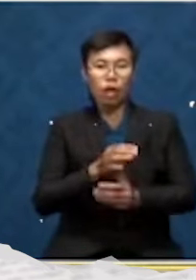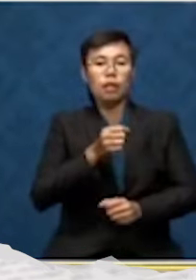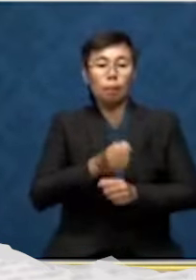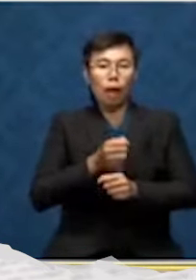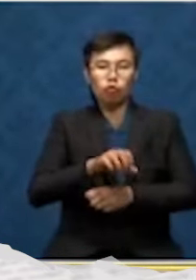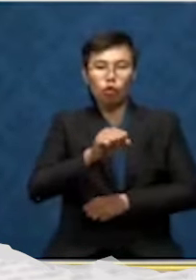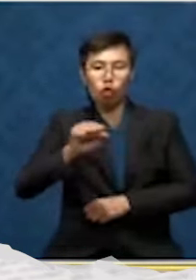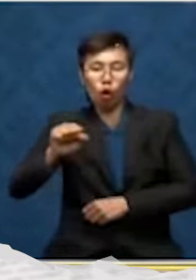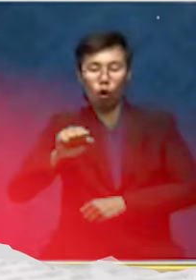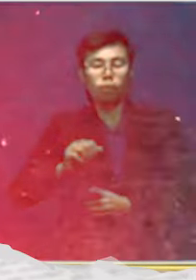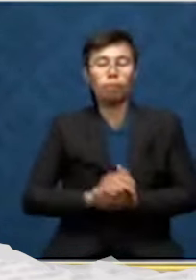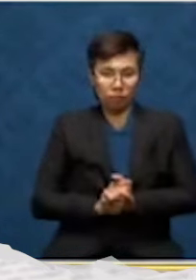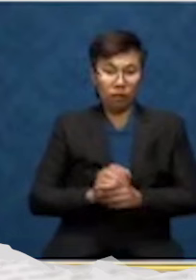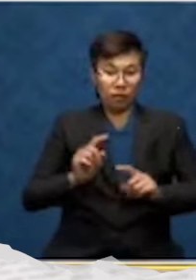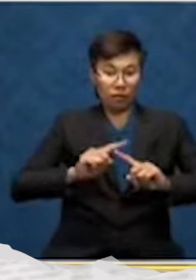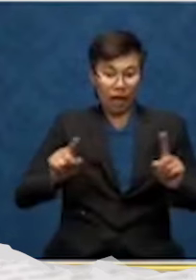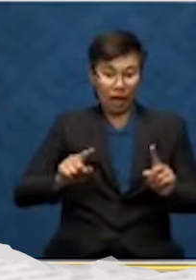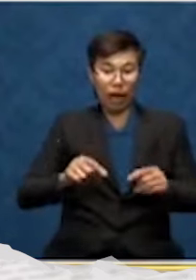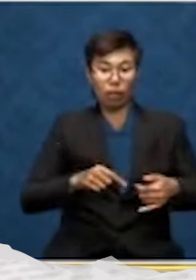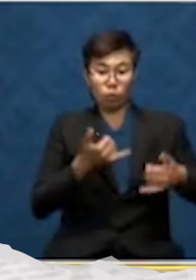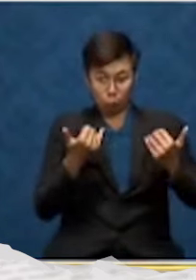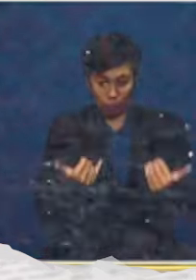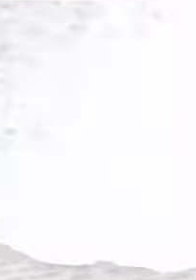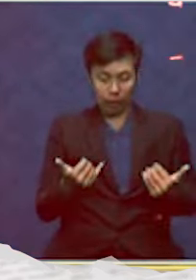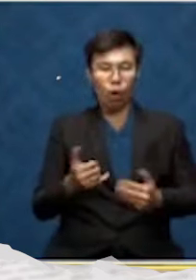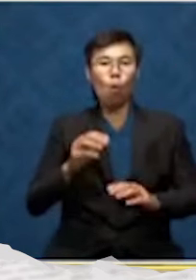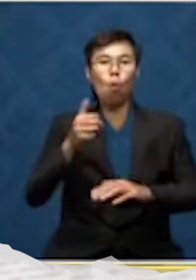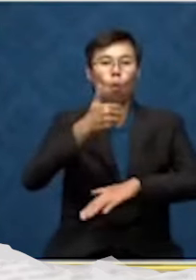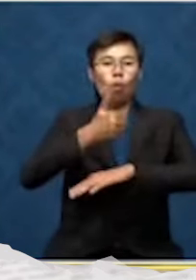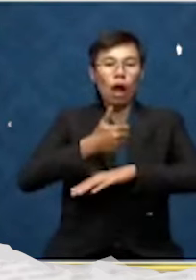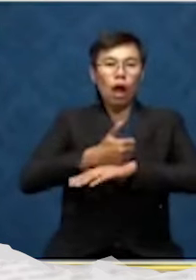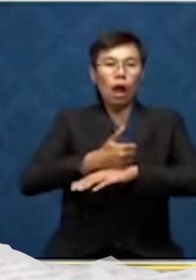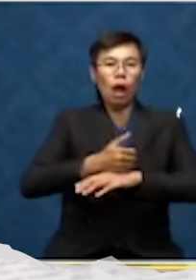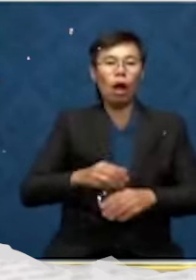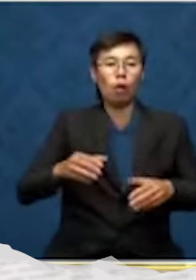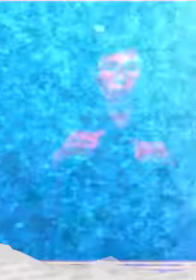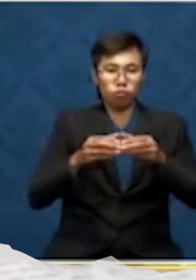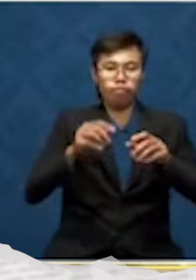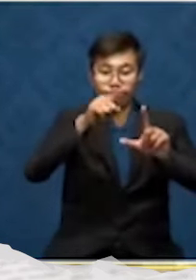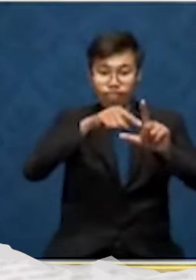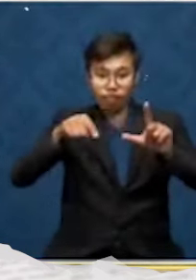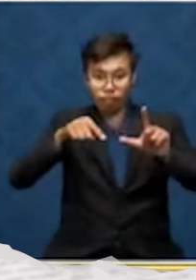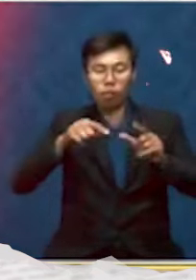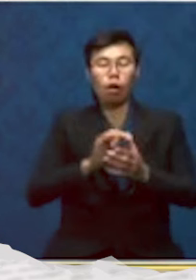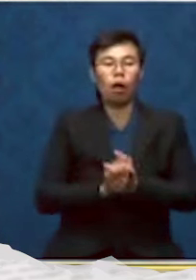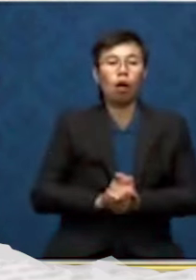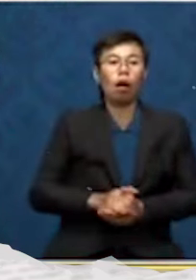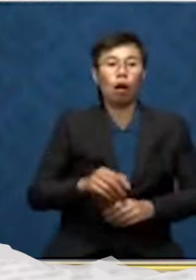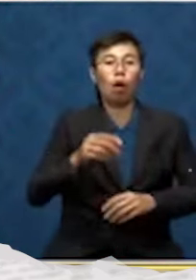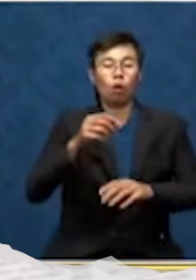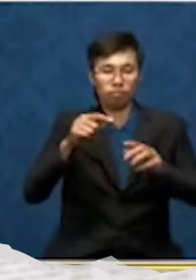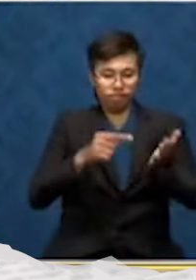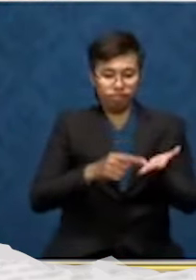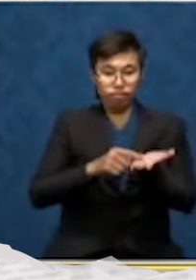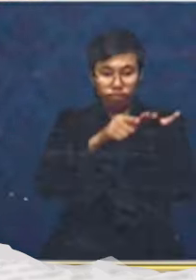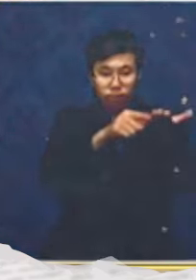ะของคุณพิธาลิ้มเจริญรัตน์ในฐานะหัวหน้าพรรคก้าวไกลและบุคคลที่พรรคก้าวไกลเสนอให้เป็นแคนดิเดตน